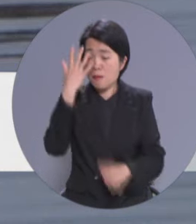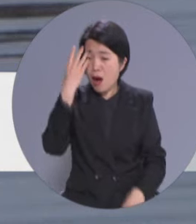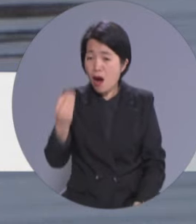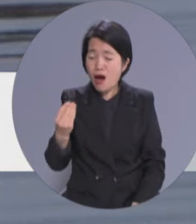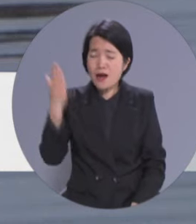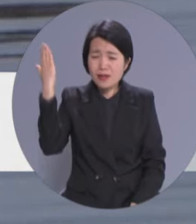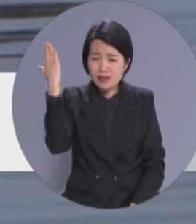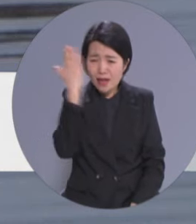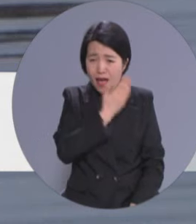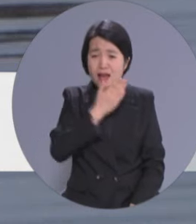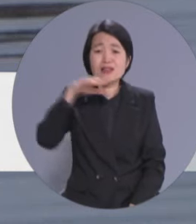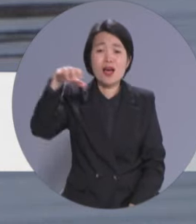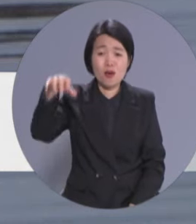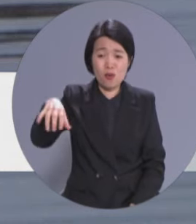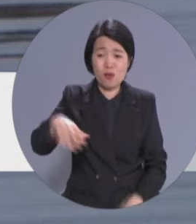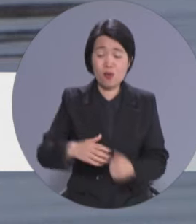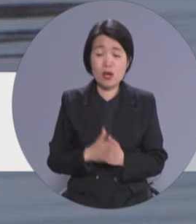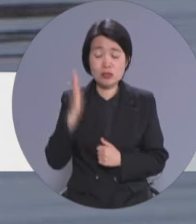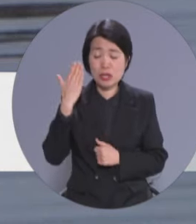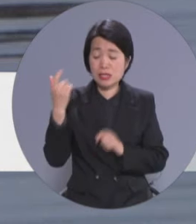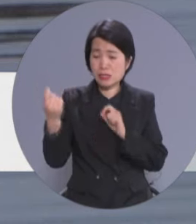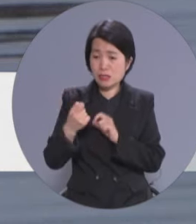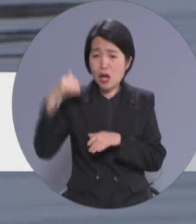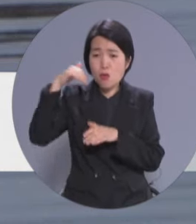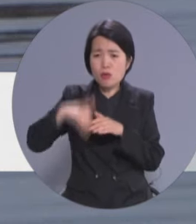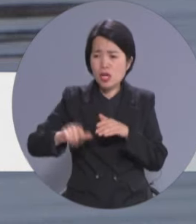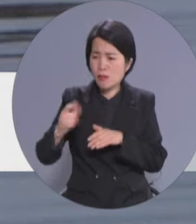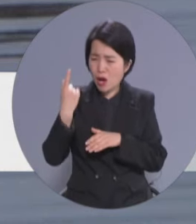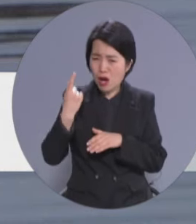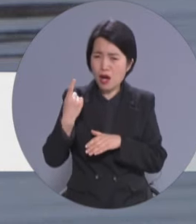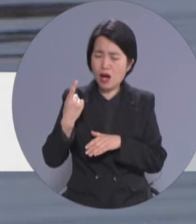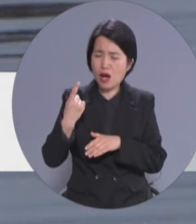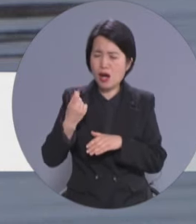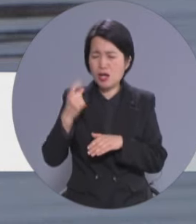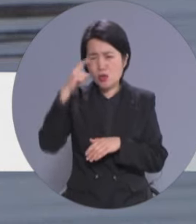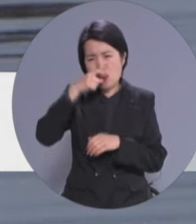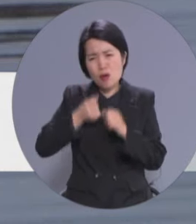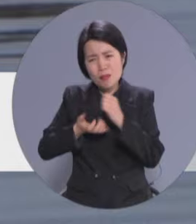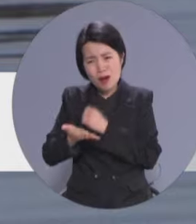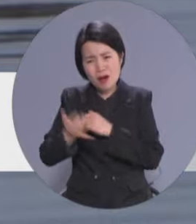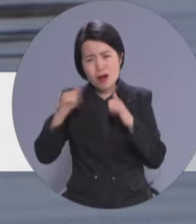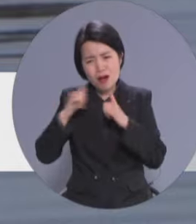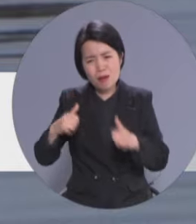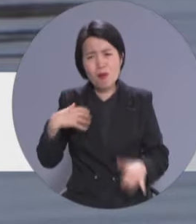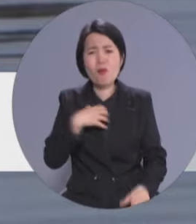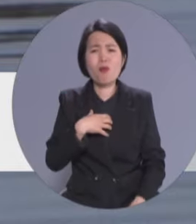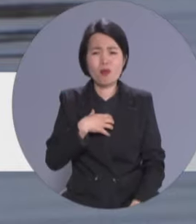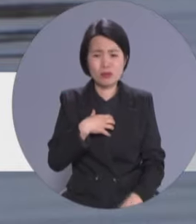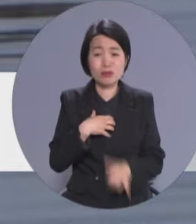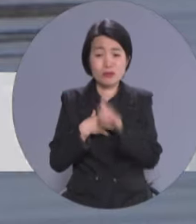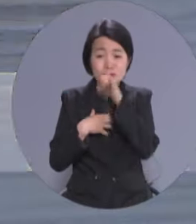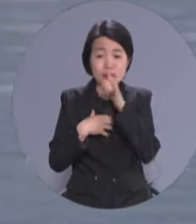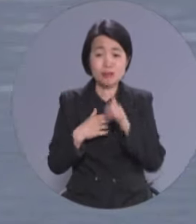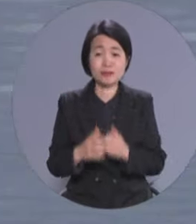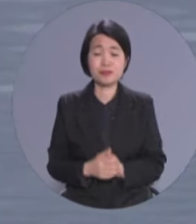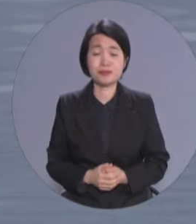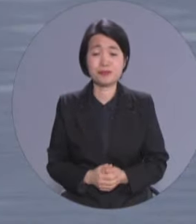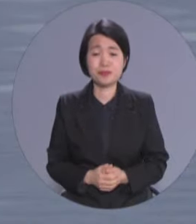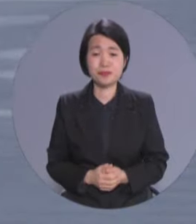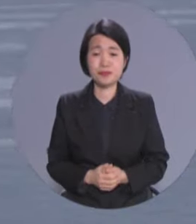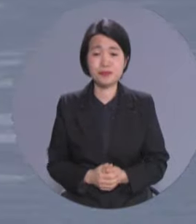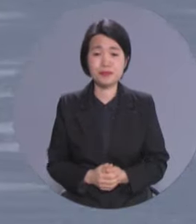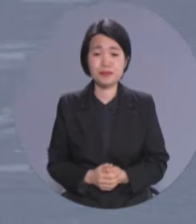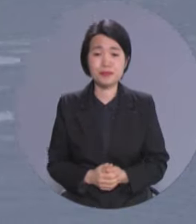환경을 자랑하는데요. 최근 인근에서 공사가 이루어지면서 우려가 큽니다. 안준호 기자의 보도입니다.